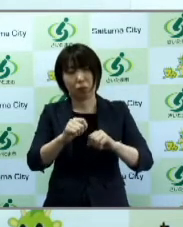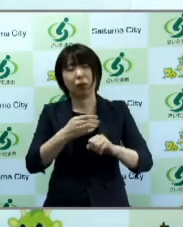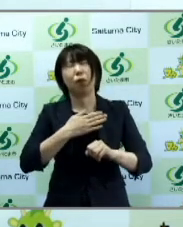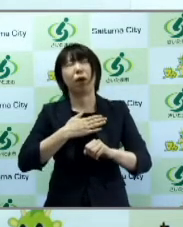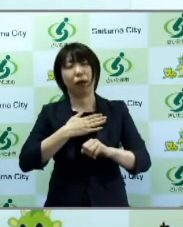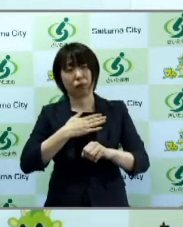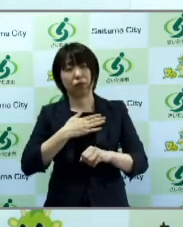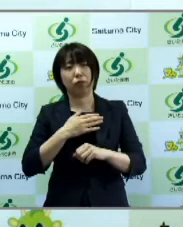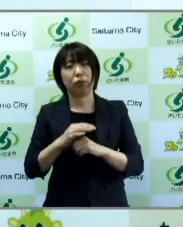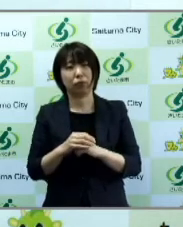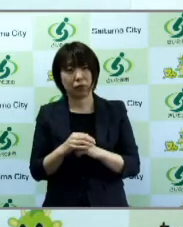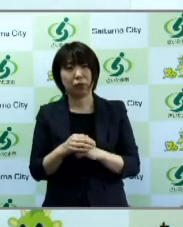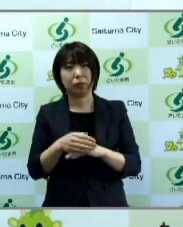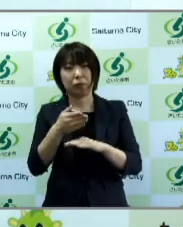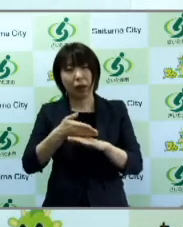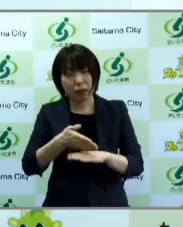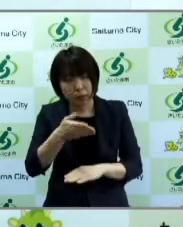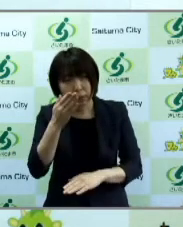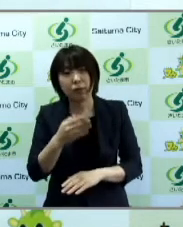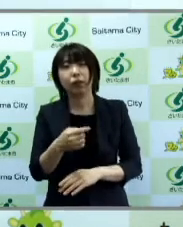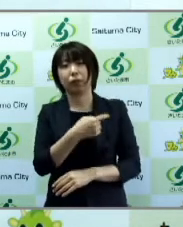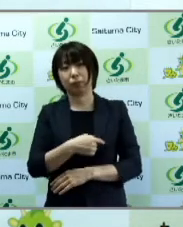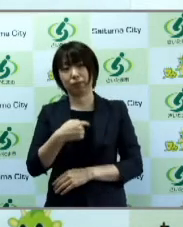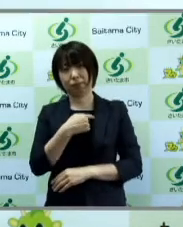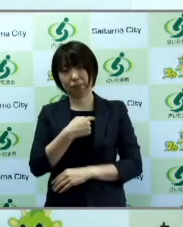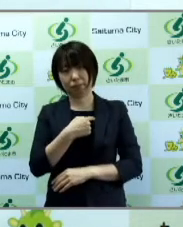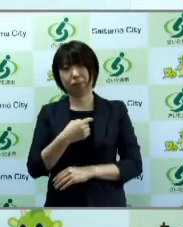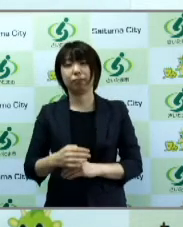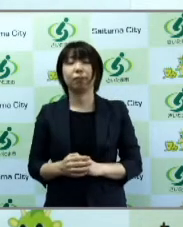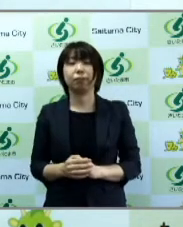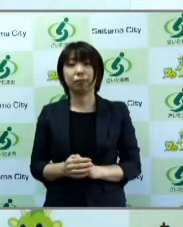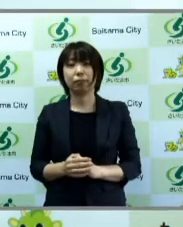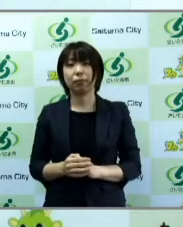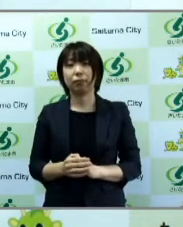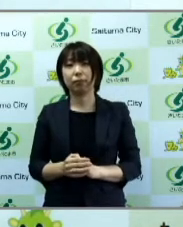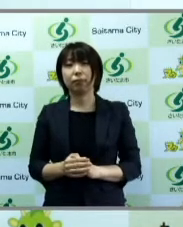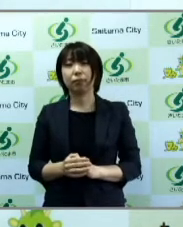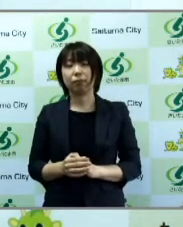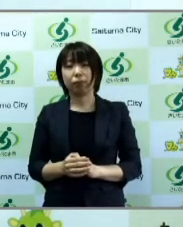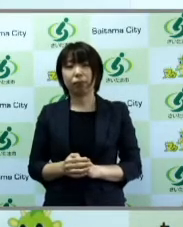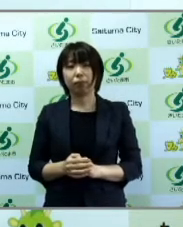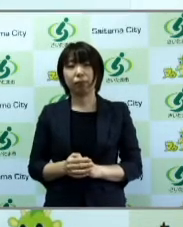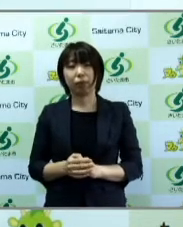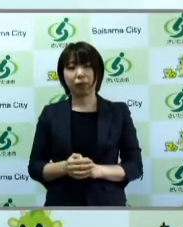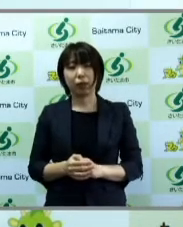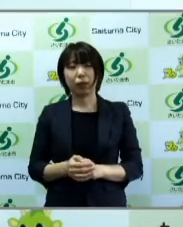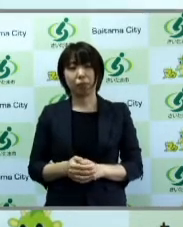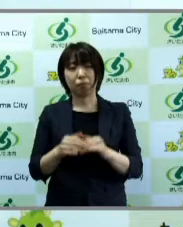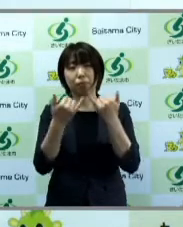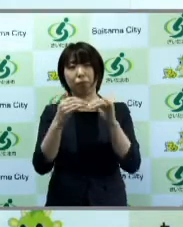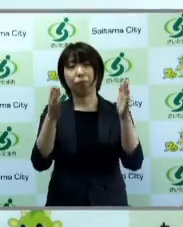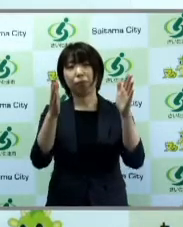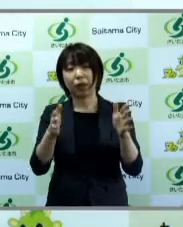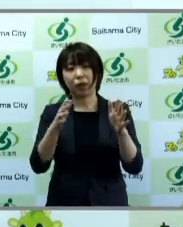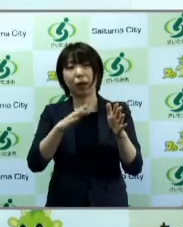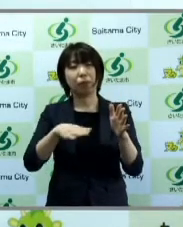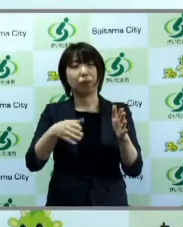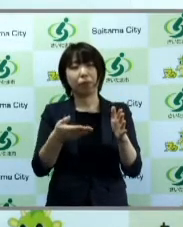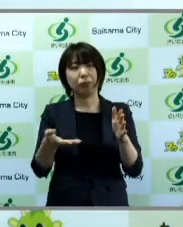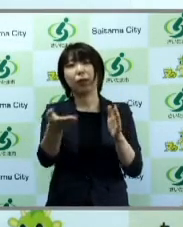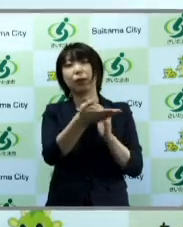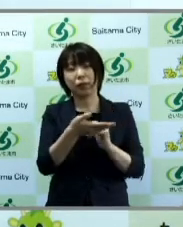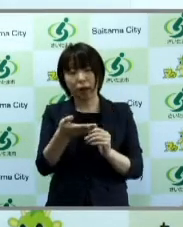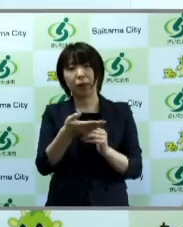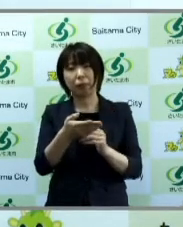ことだというふうに思っております。そういう意味では民間の皆さんが率先してやっていただいている